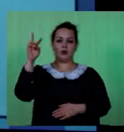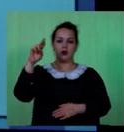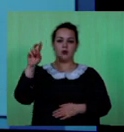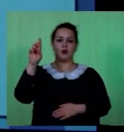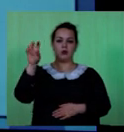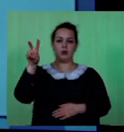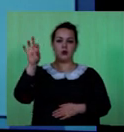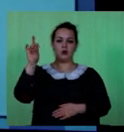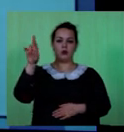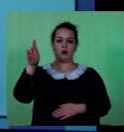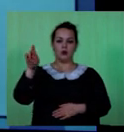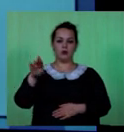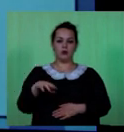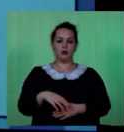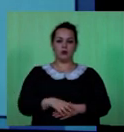яблоня,